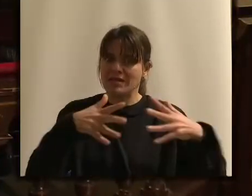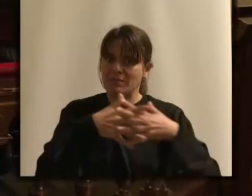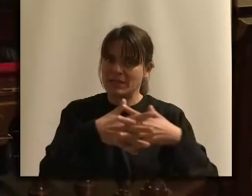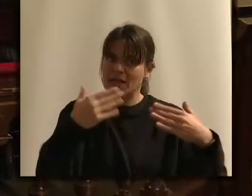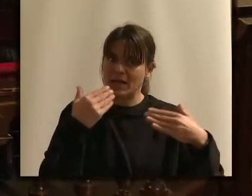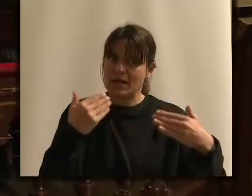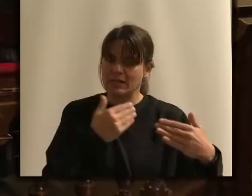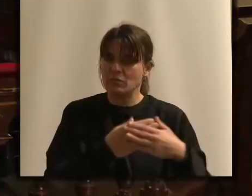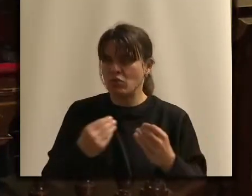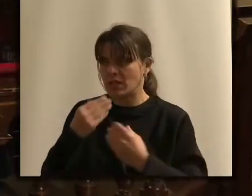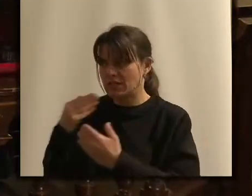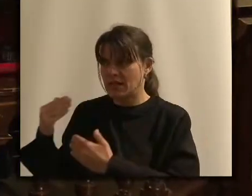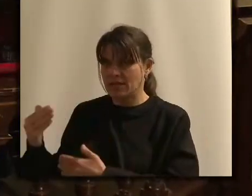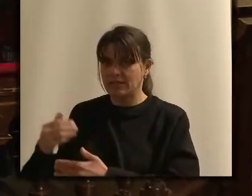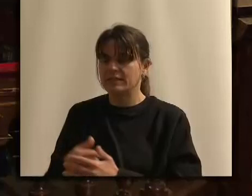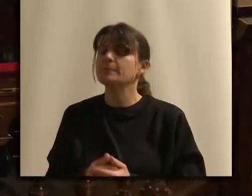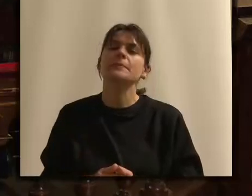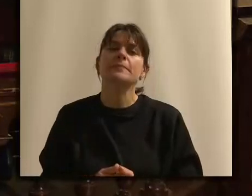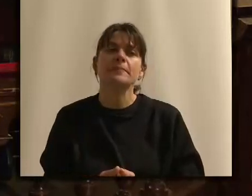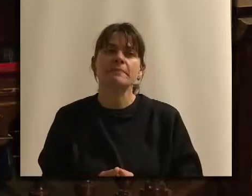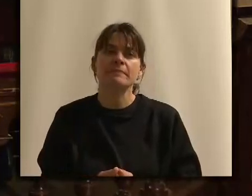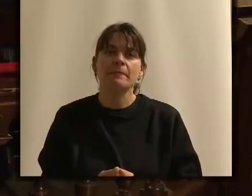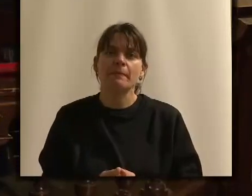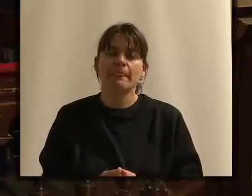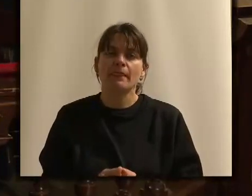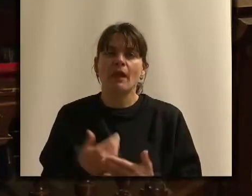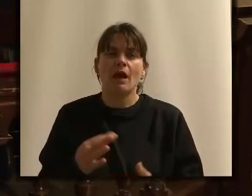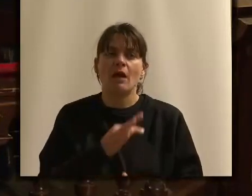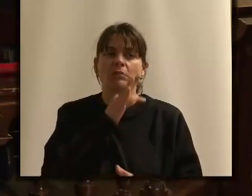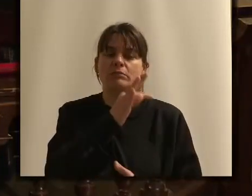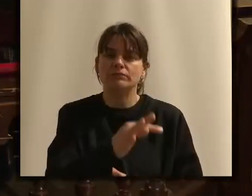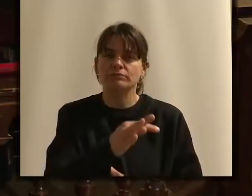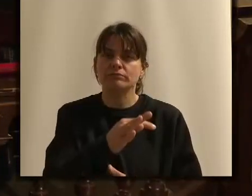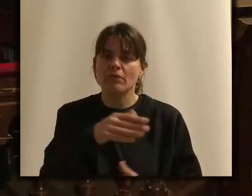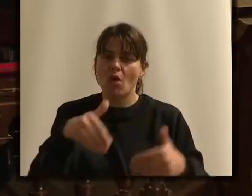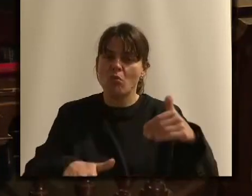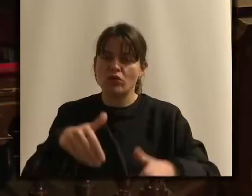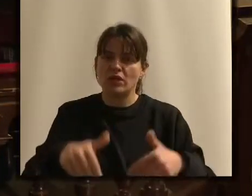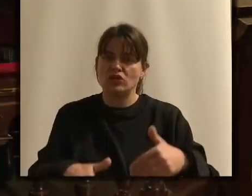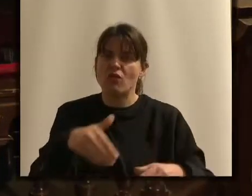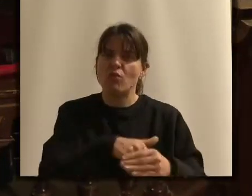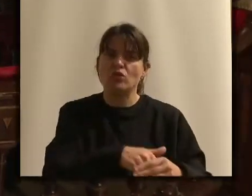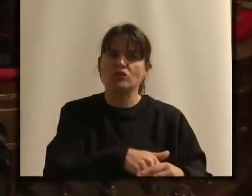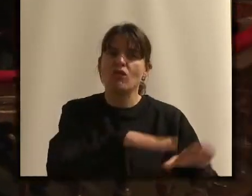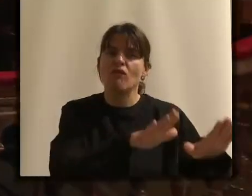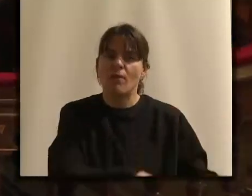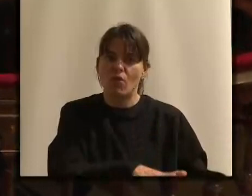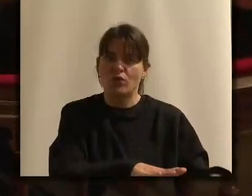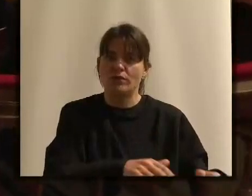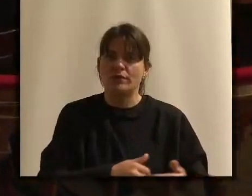Gràcies. Moltes gràcies. Doncs passem a votació. Vots a favor?